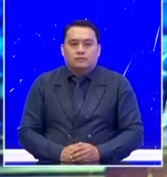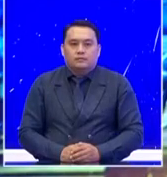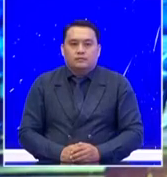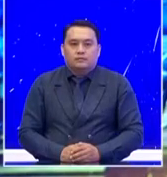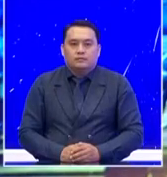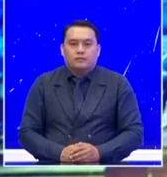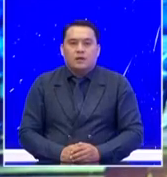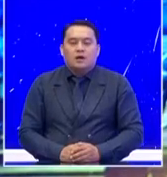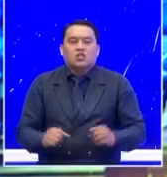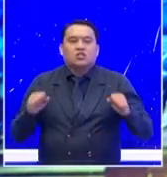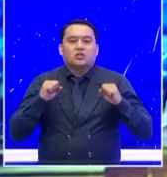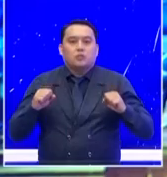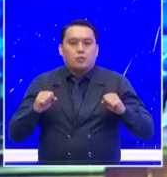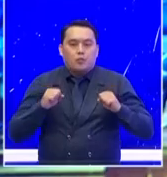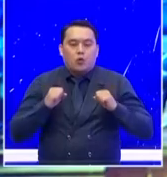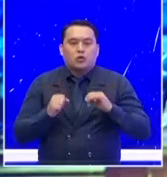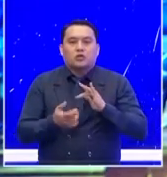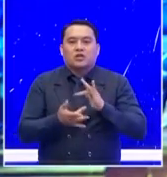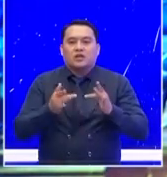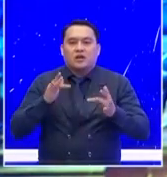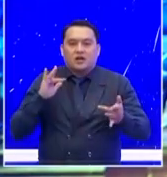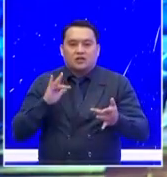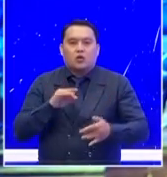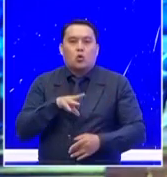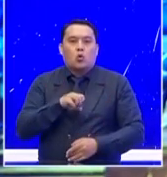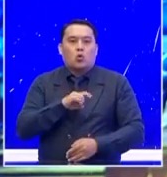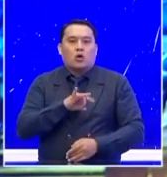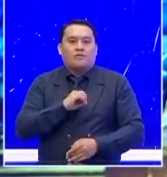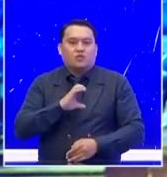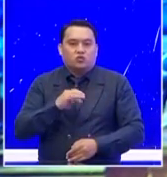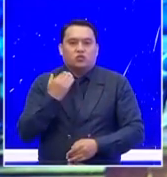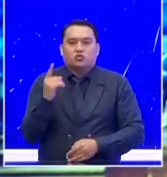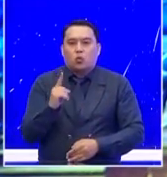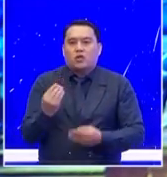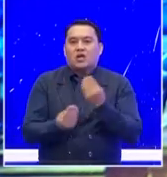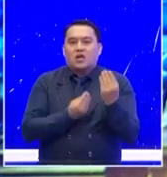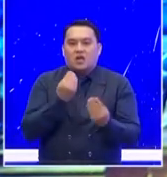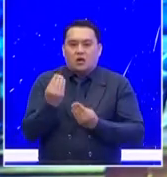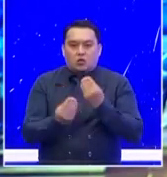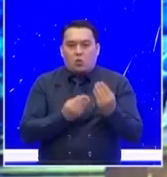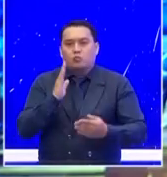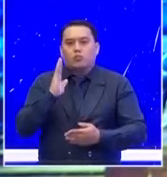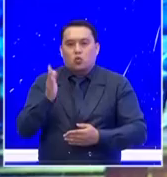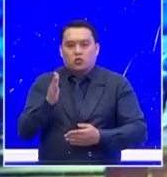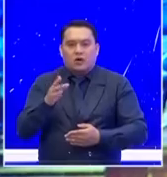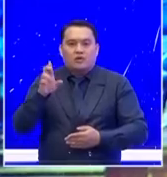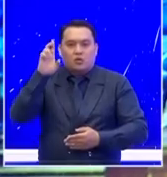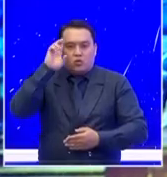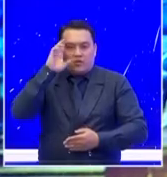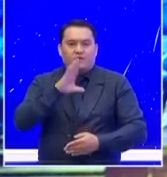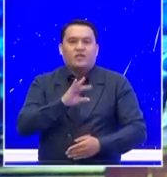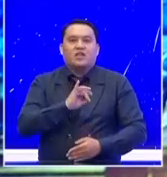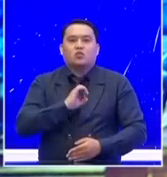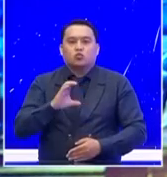Киберспорт – единственный вид спорта, победивший коронавирус. Пандемия показала, что за игровой индустрией будущее. Ей не страшны